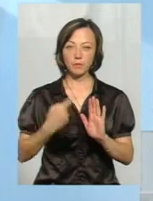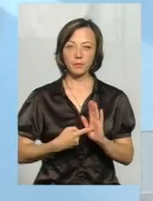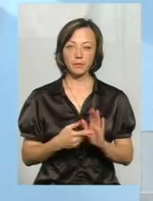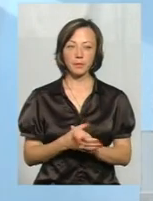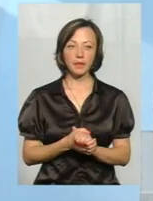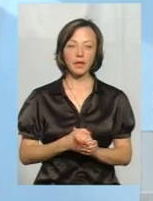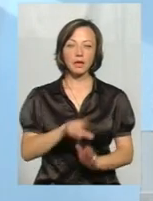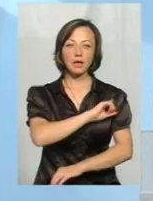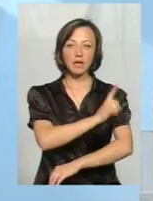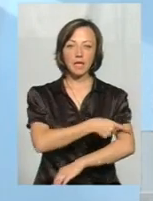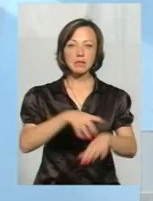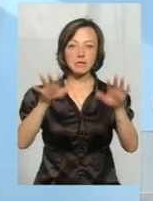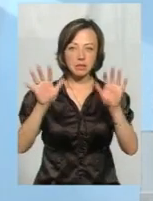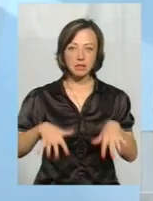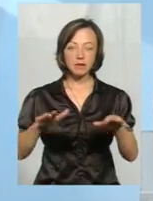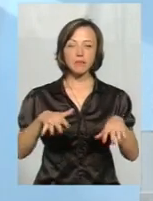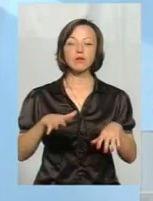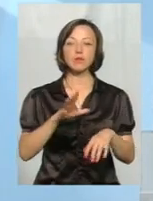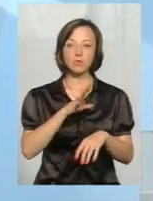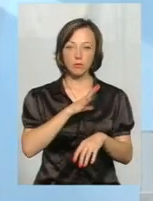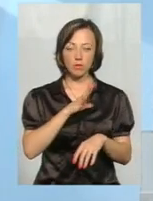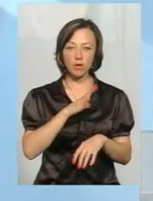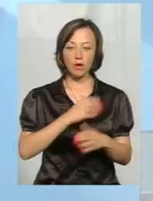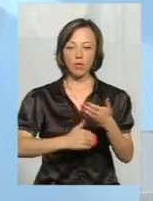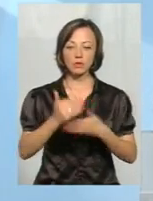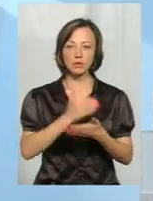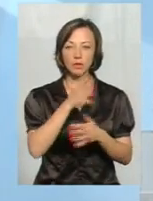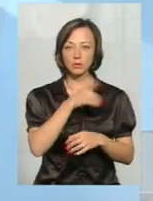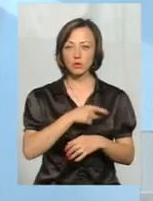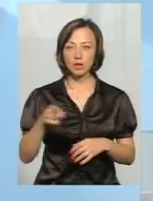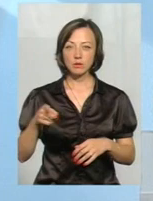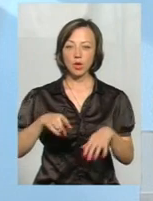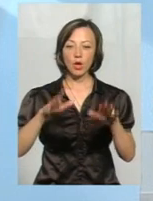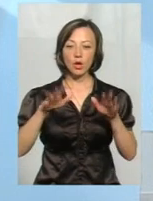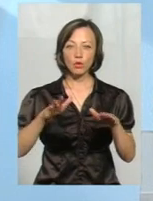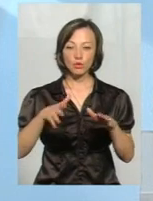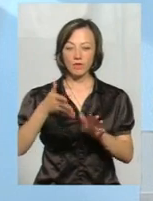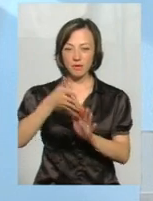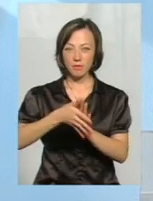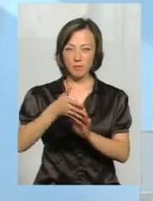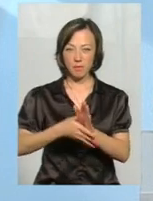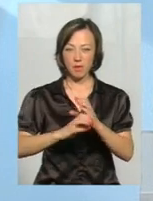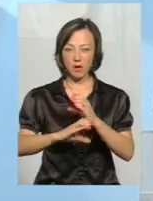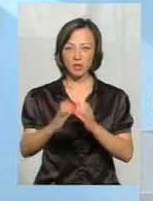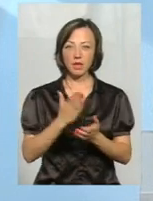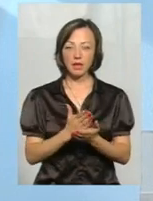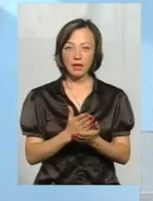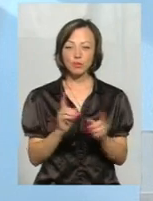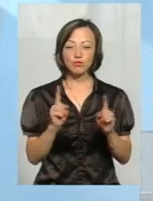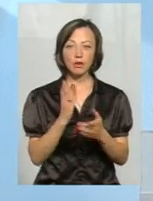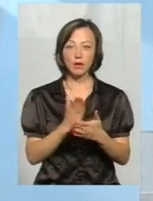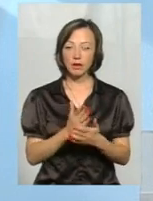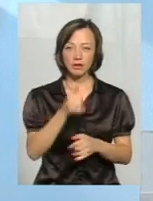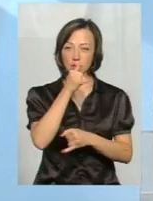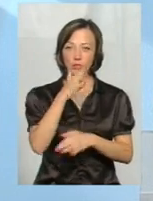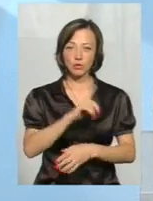злива дійсно досить інтенсивно пройшла останнім часом, і дощові мережі, ті, які є наявні, вони не в змозі